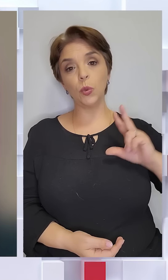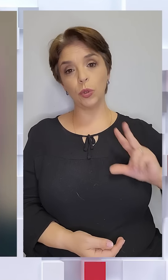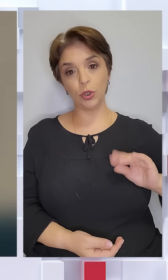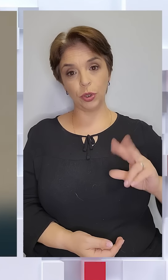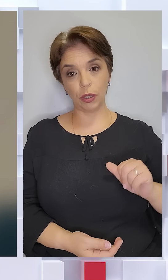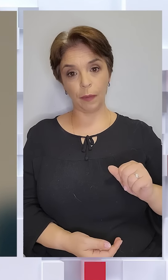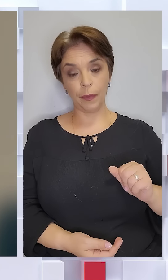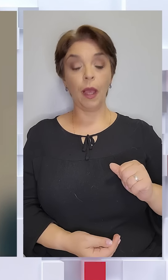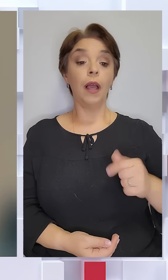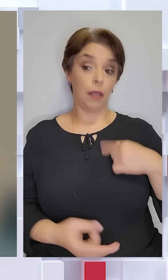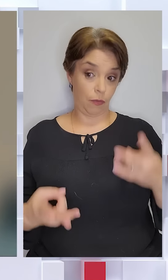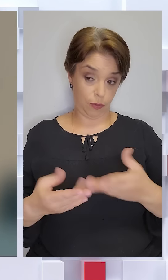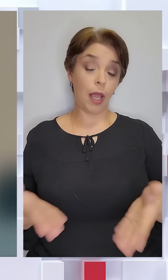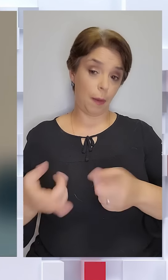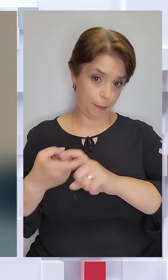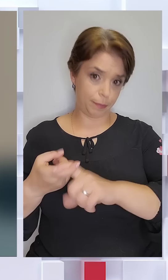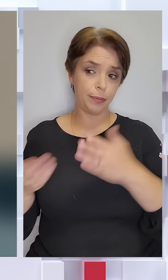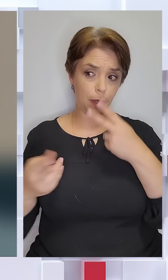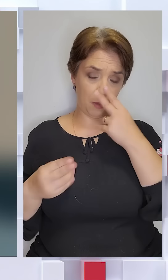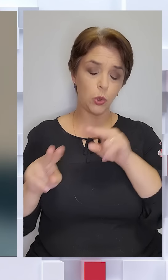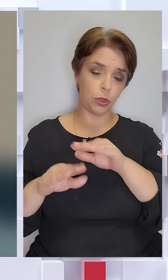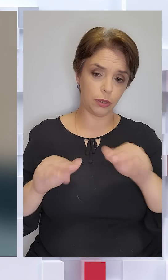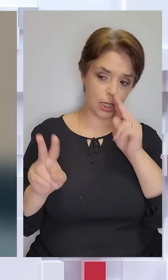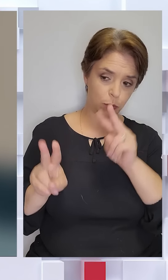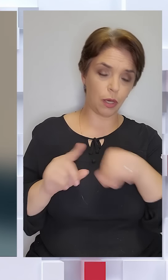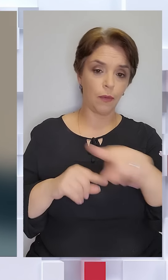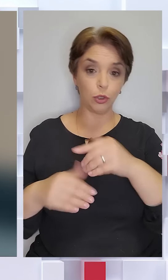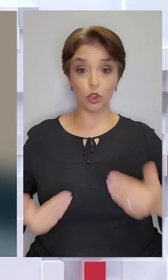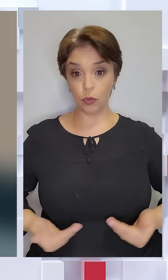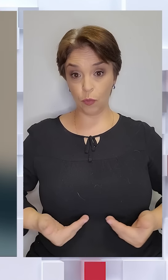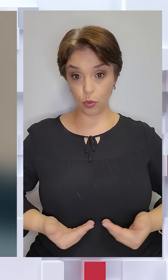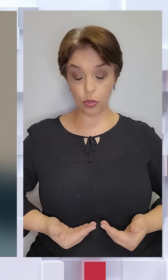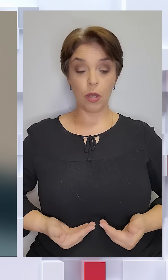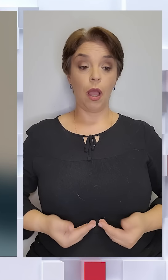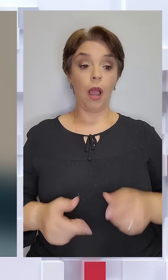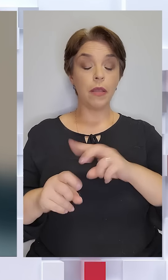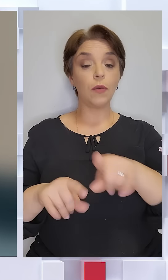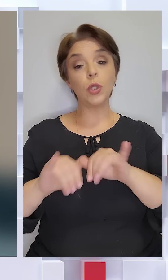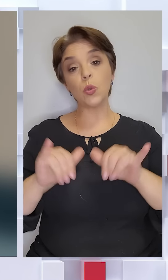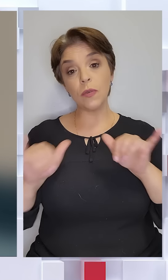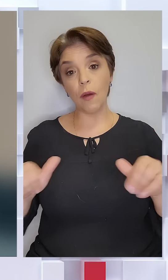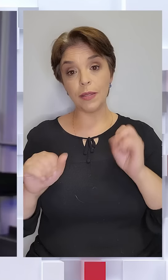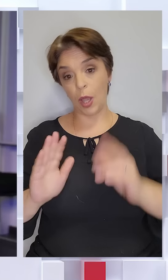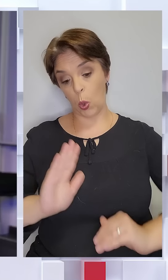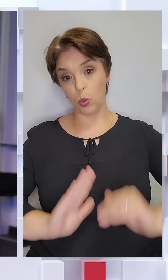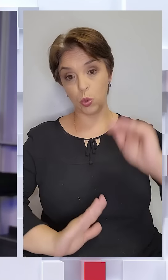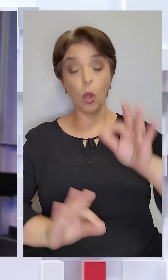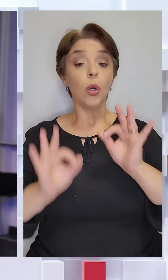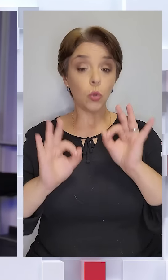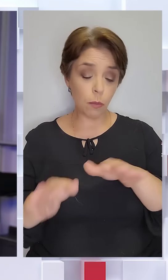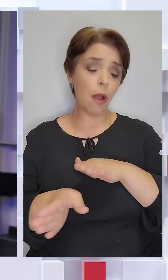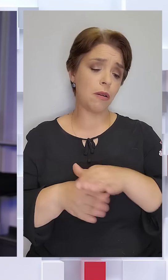Радість. Досі підтримую стосунки, бачу дітей, спостерігаю, як вони живуть, чи як вони розвиваються, як ростуть.